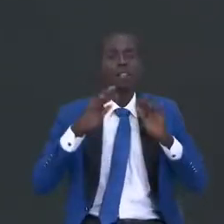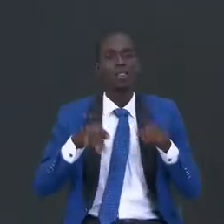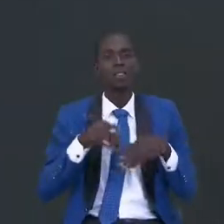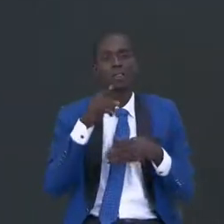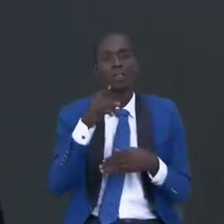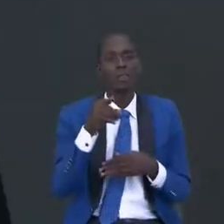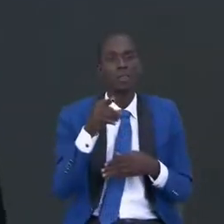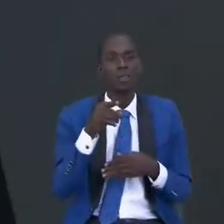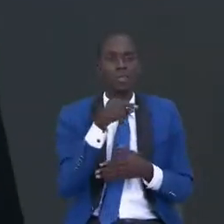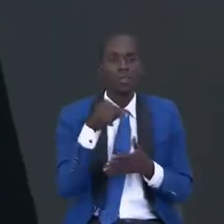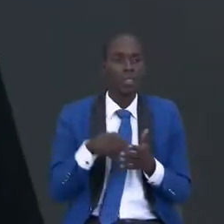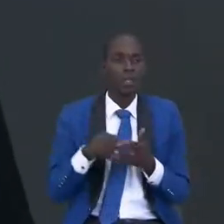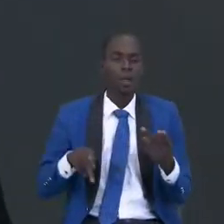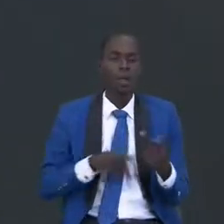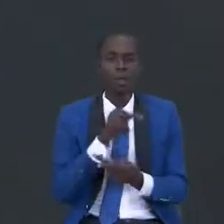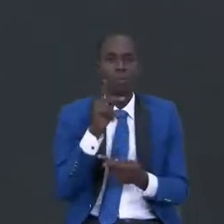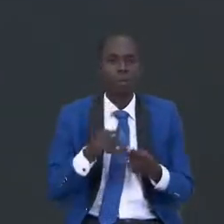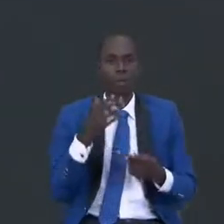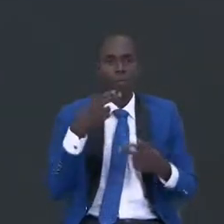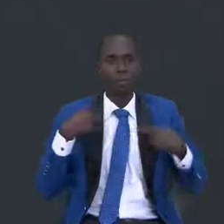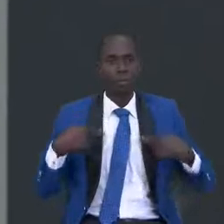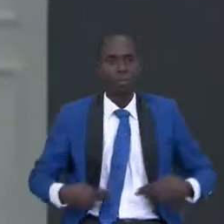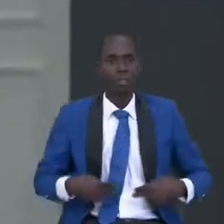en présence de vous tous.